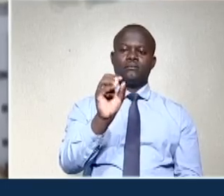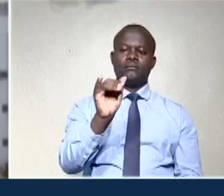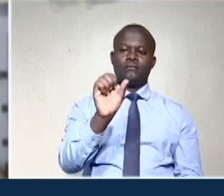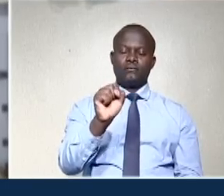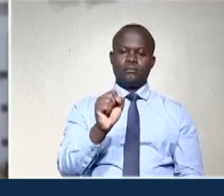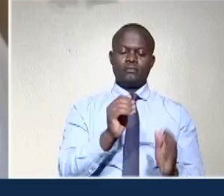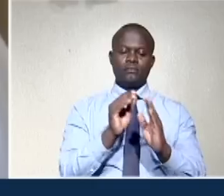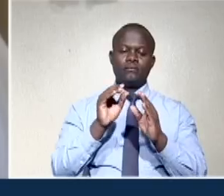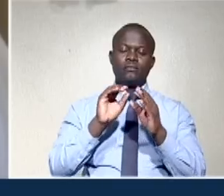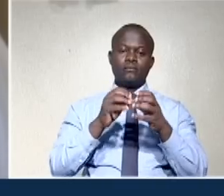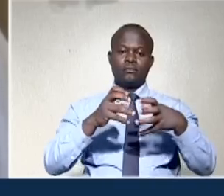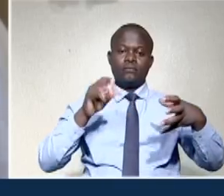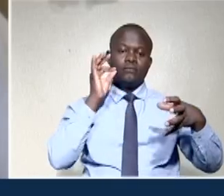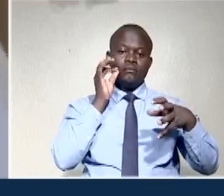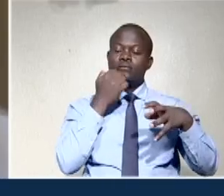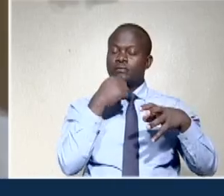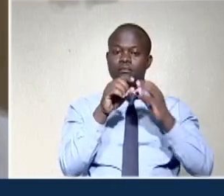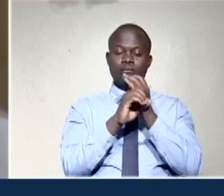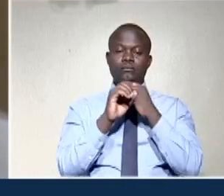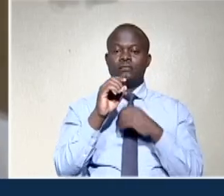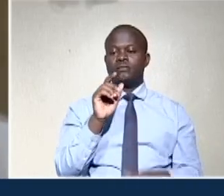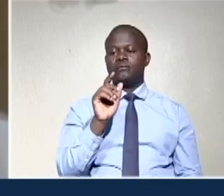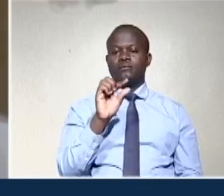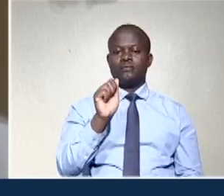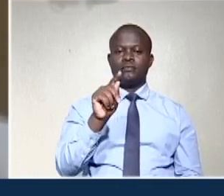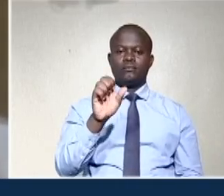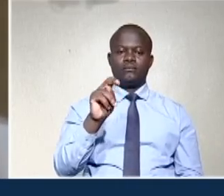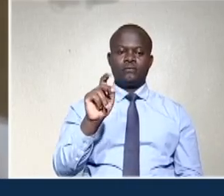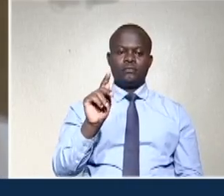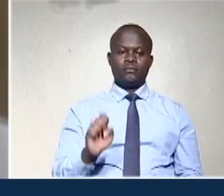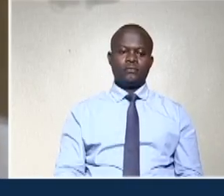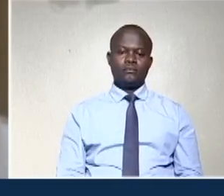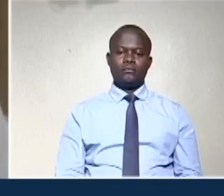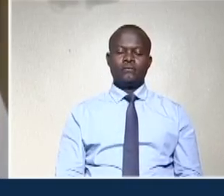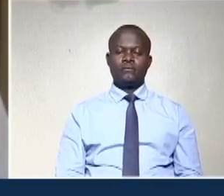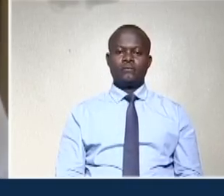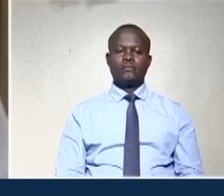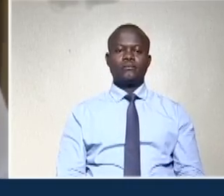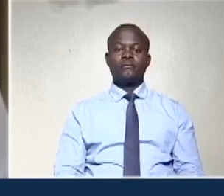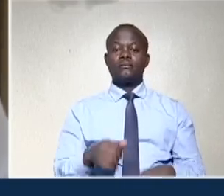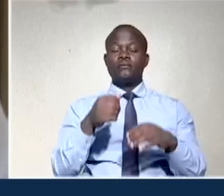mu karere ka Gakenya ikibazo kirakomeye kuko nta kredit y'18 yabasha kwishyura ku bintu bya season